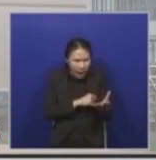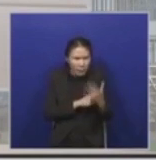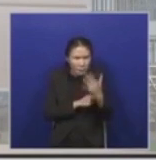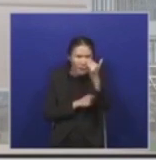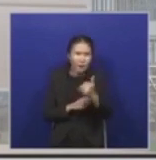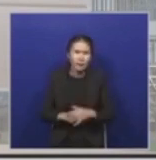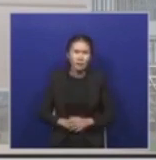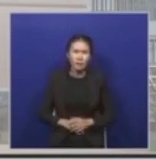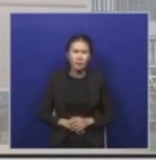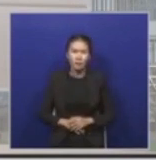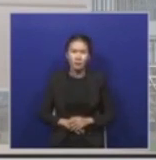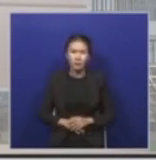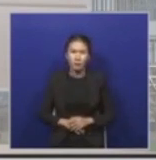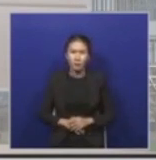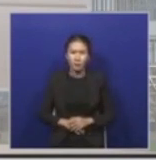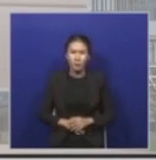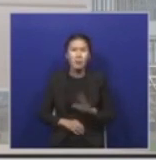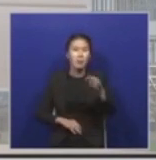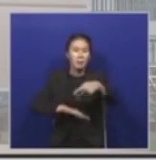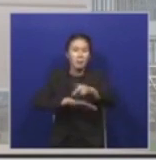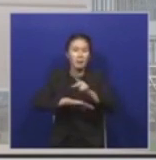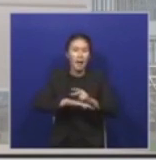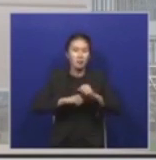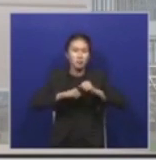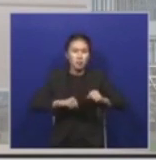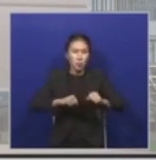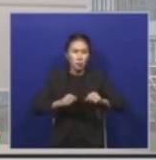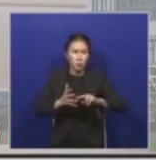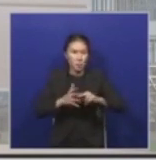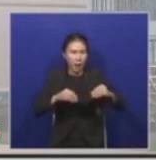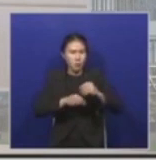านครับท่านประธานยังหนุ่มยังไม่เข้าสู่สังคมสูงวัย